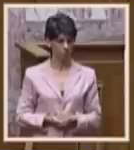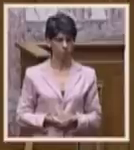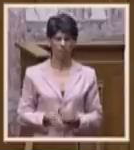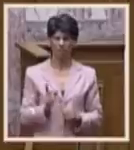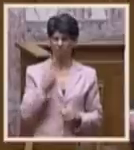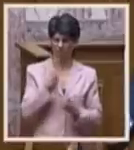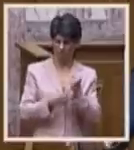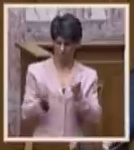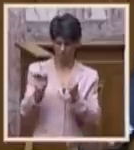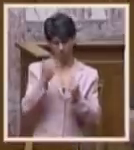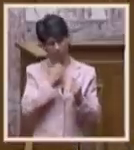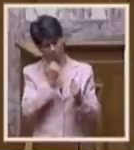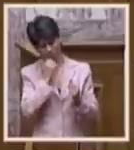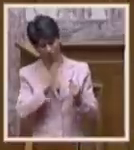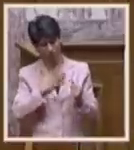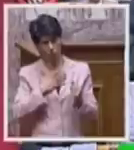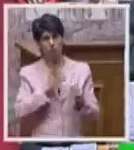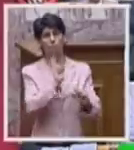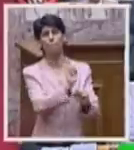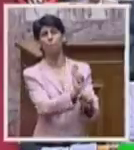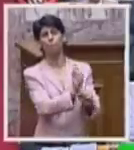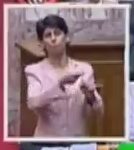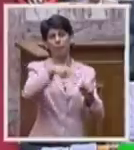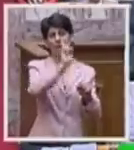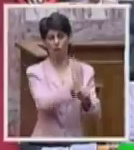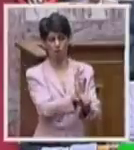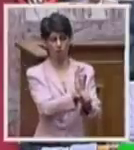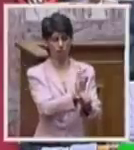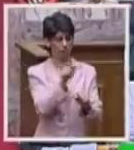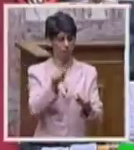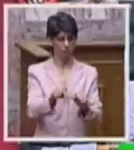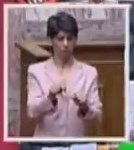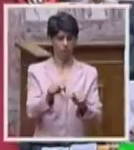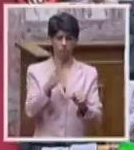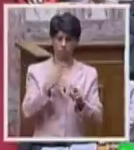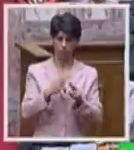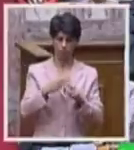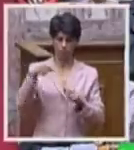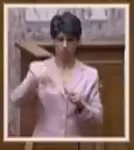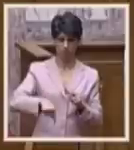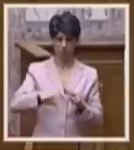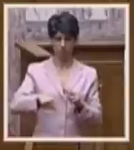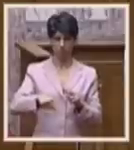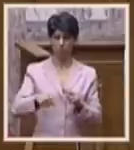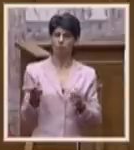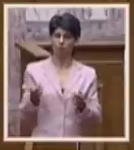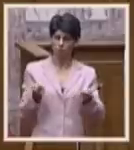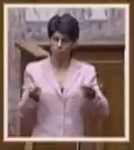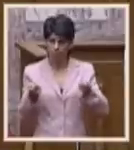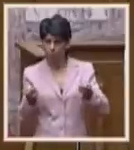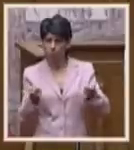πρωτογενές πλεόνασμα. Και θα είναι σαφές επίσης σήμα ότι δαμάζουμε πια το έλλειμμα και το